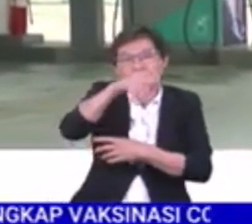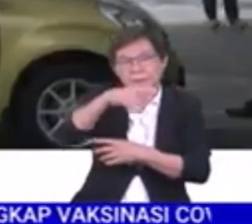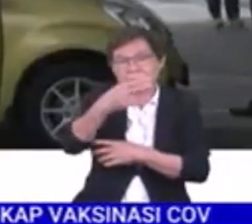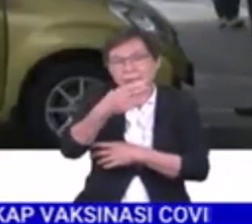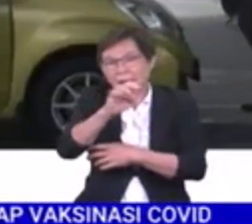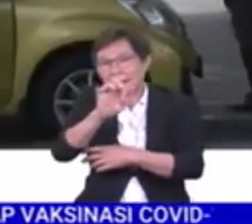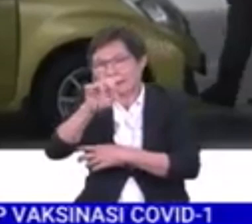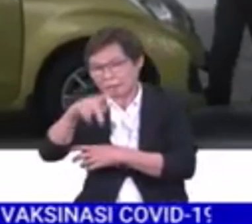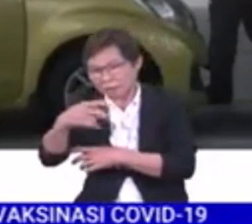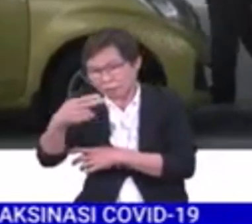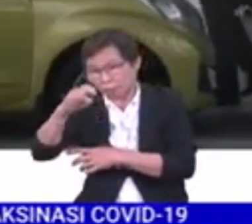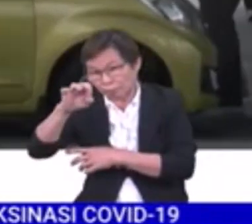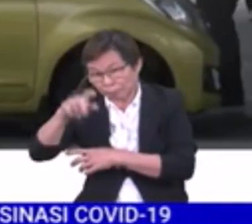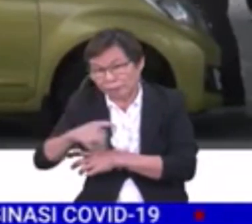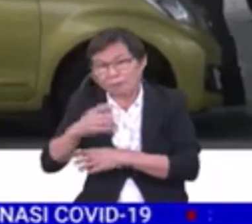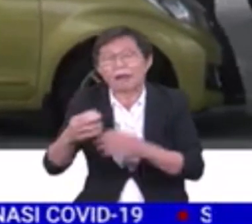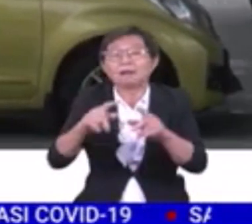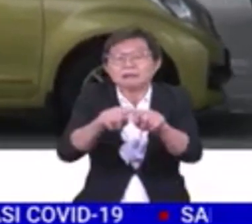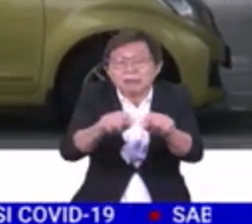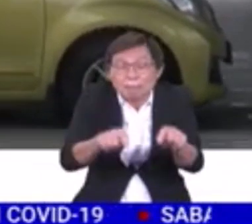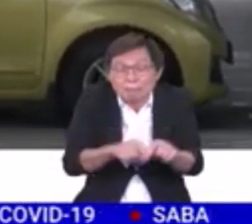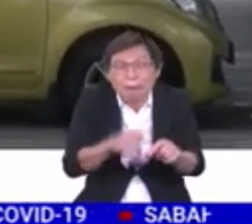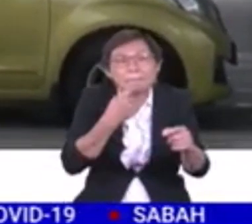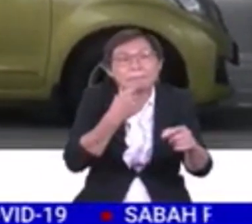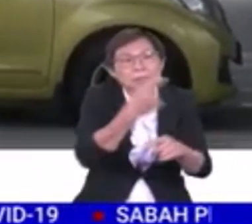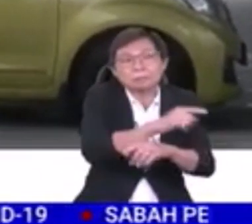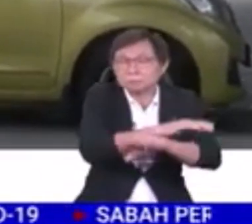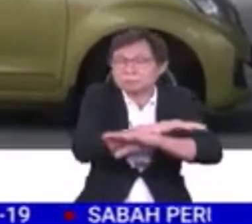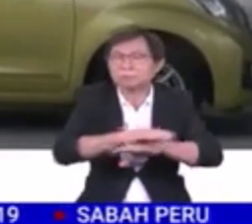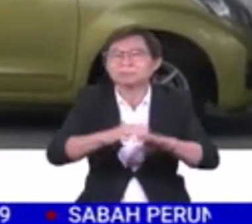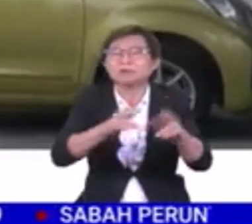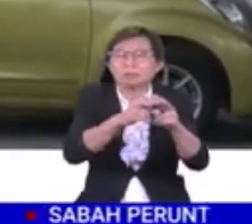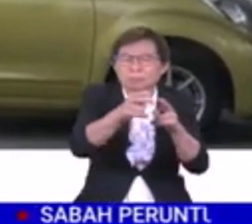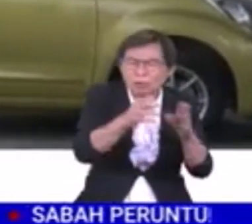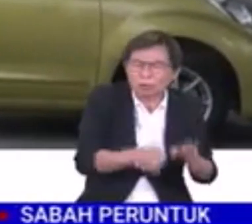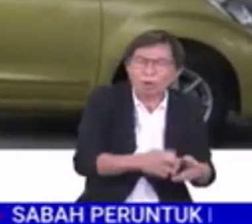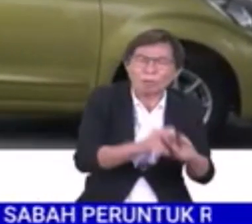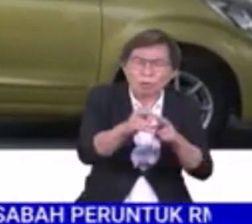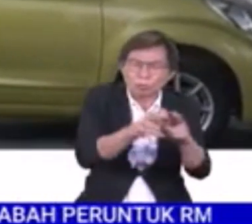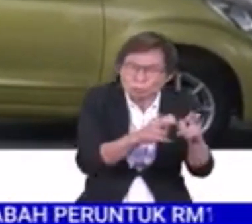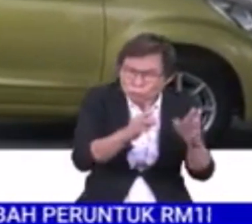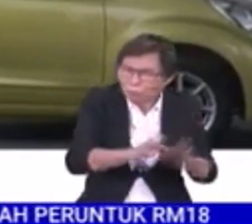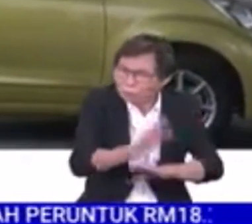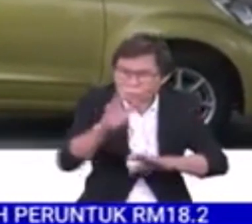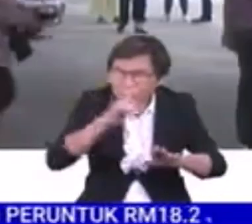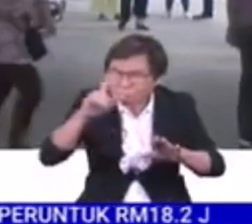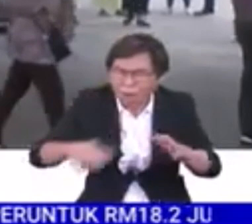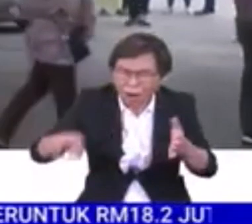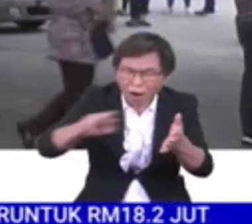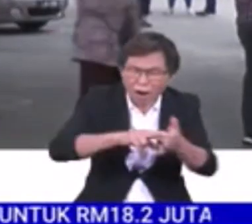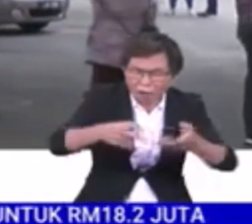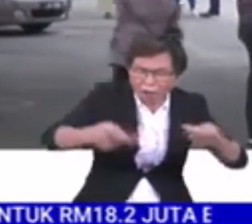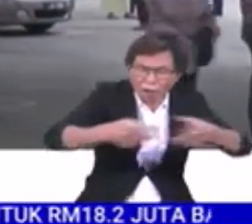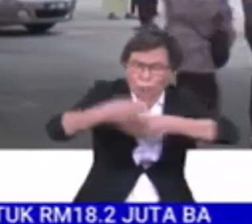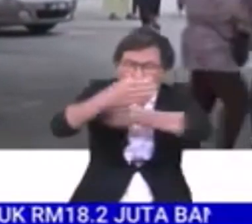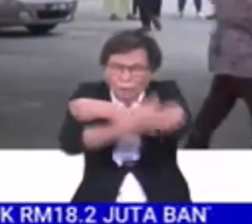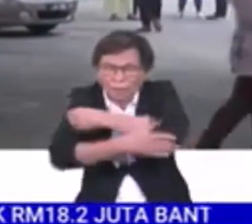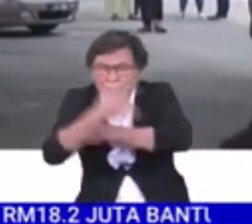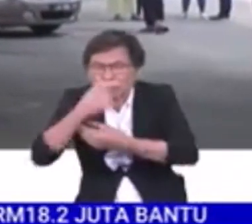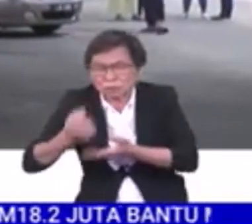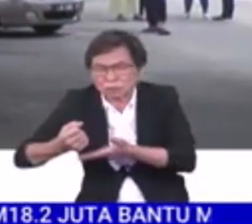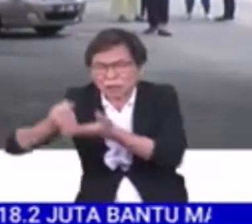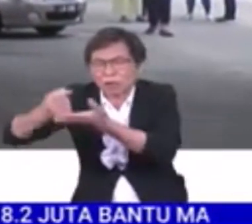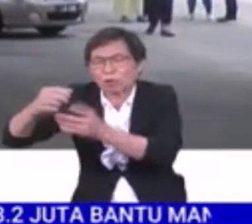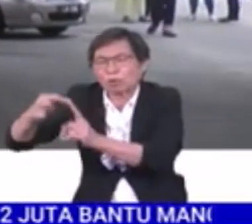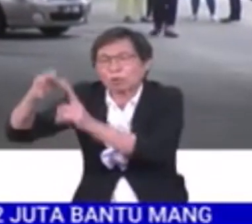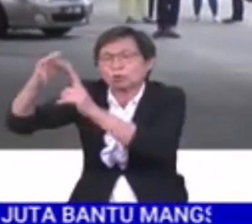stefina pengusaha pula diingatkan tidak menjual minyak Roads maupun 5 kepada kendaraan pendaftaran asing terhadap subsidi